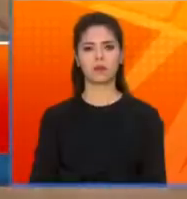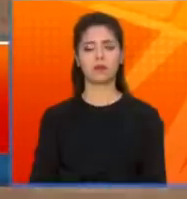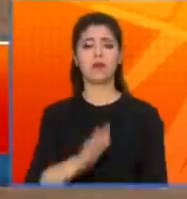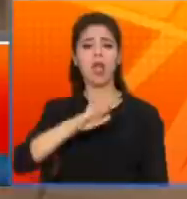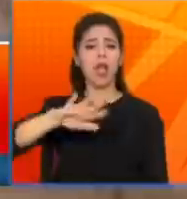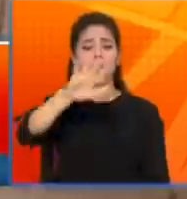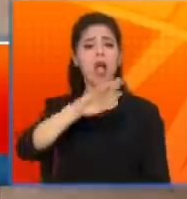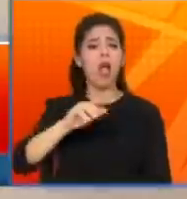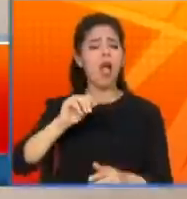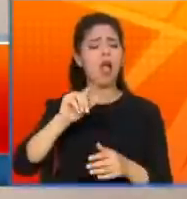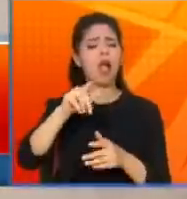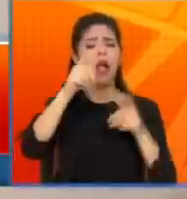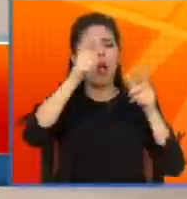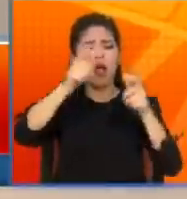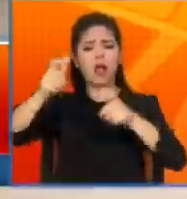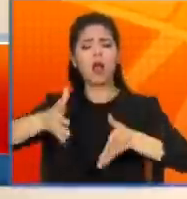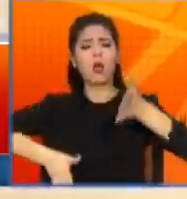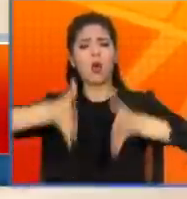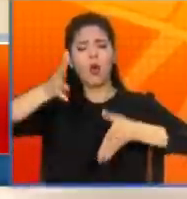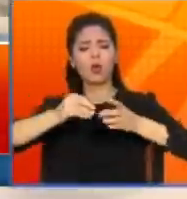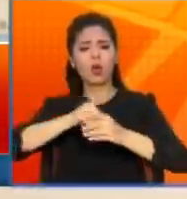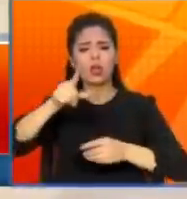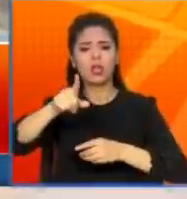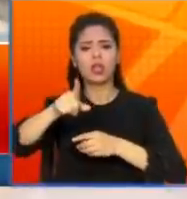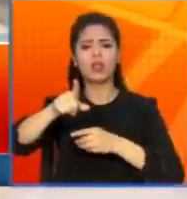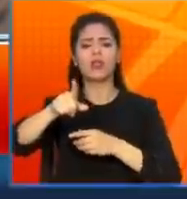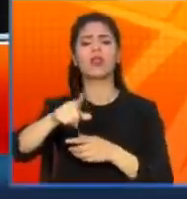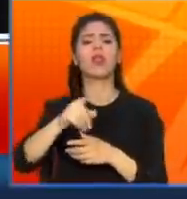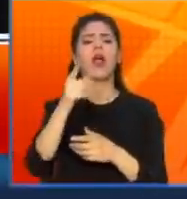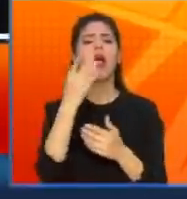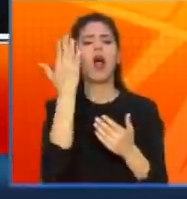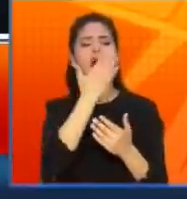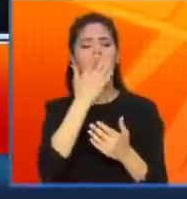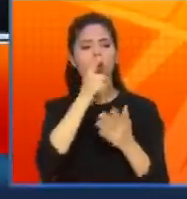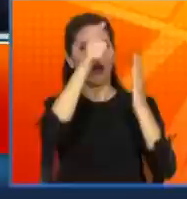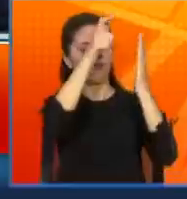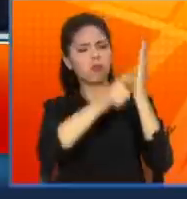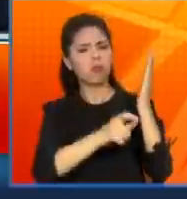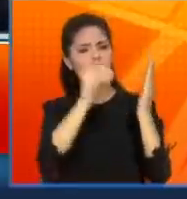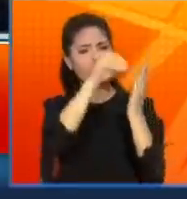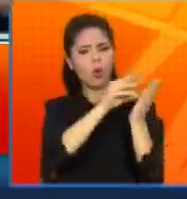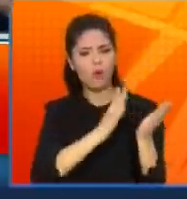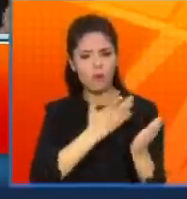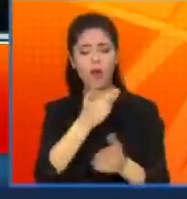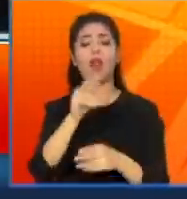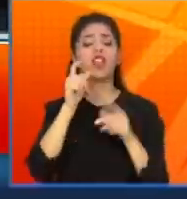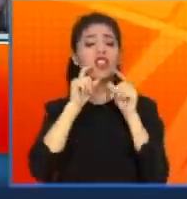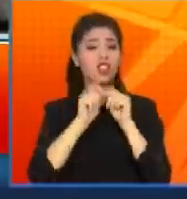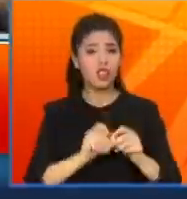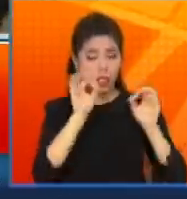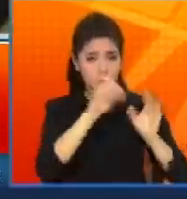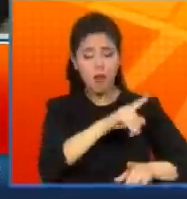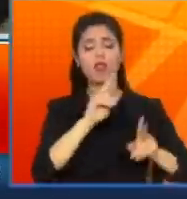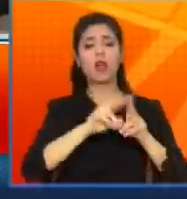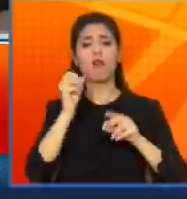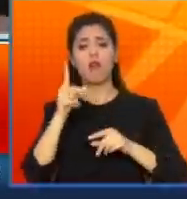Hemen her koridorda bir dezenfektan, lavabolardaysa anlatımlı afişler var. Çin'de başladı, dünyaya yayıldı. Koronavirüsü